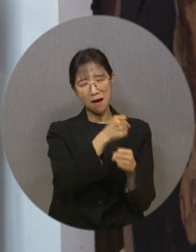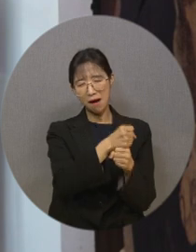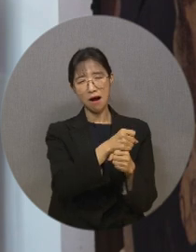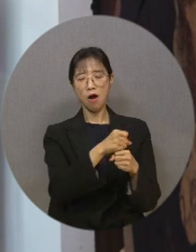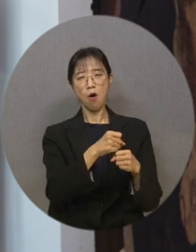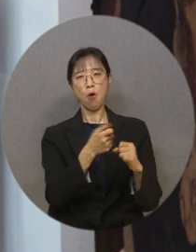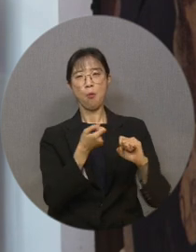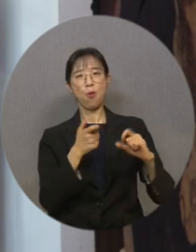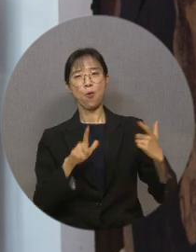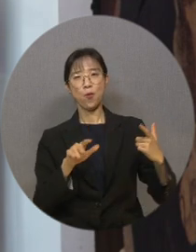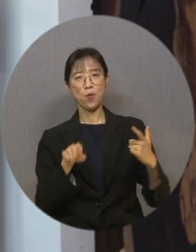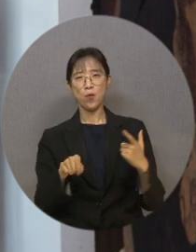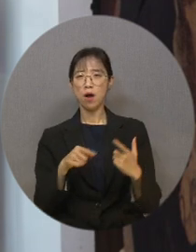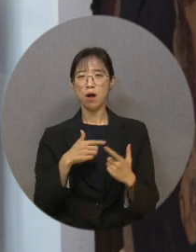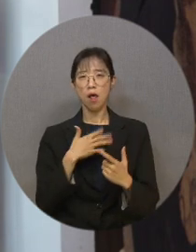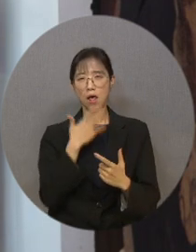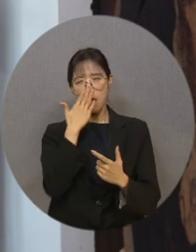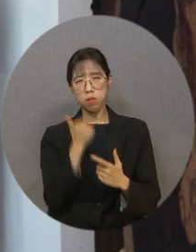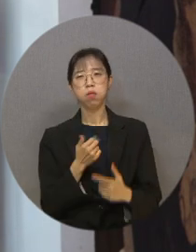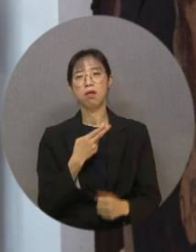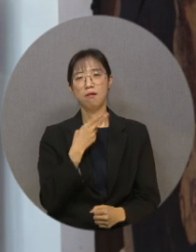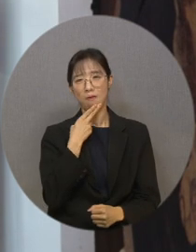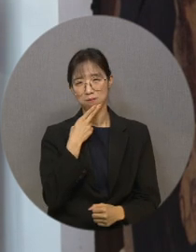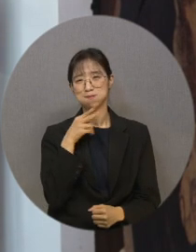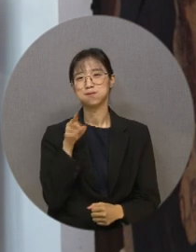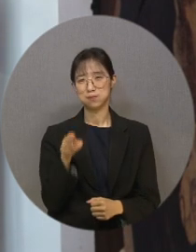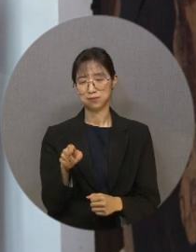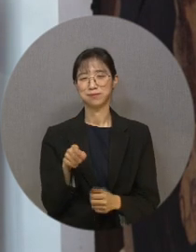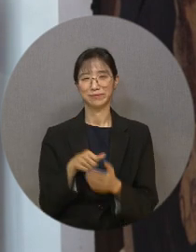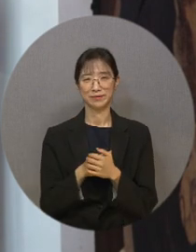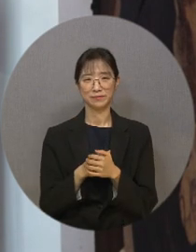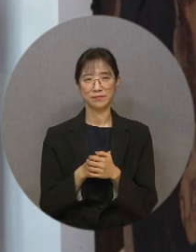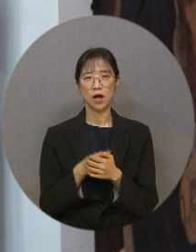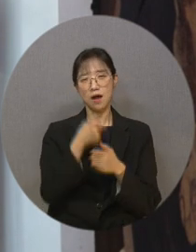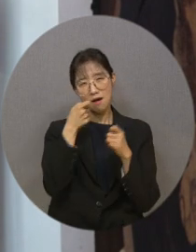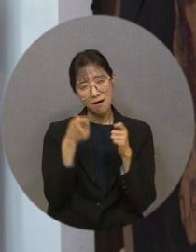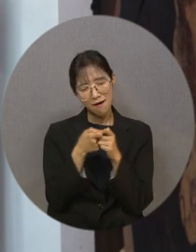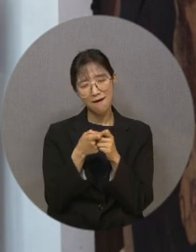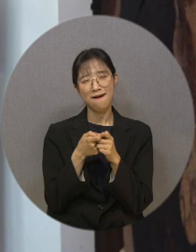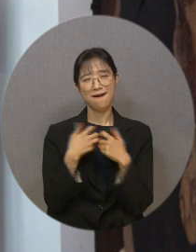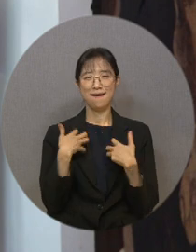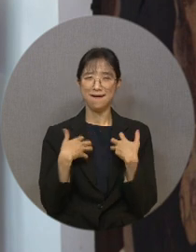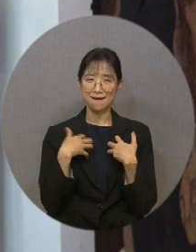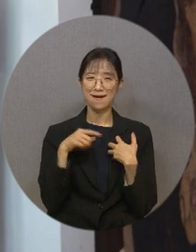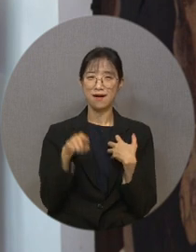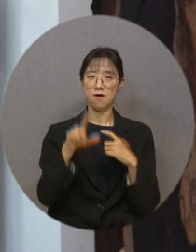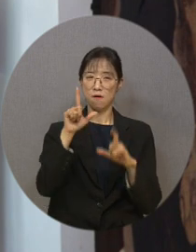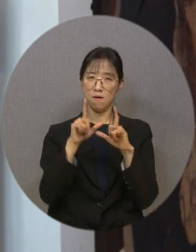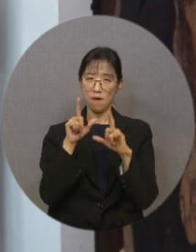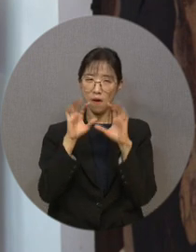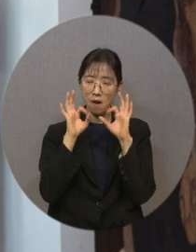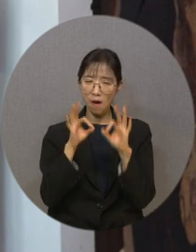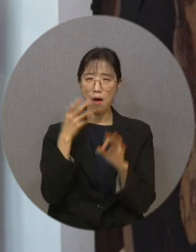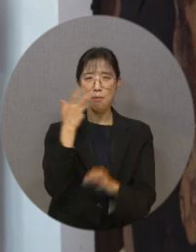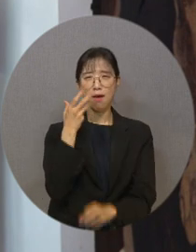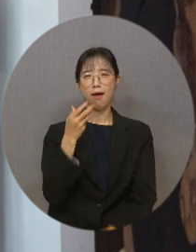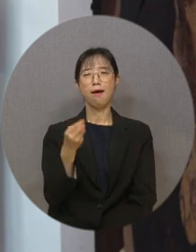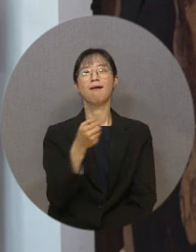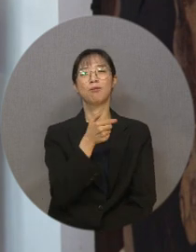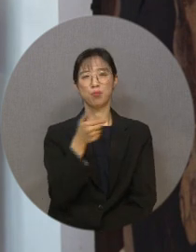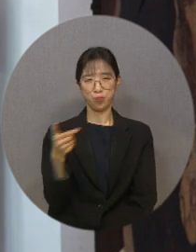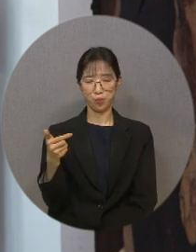않는 작품성이 엿보입니다. 정감 있고 친근한 작품들은 보면 볼수록 매력을